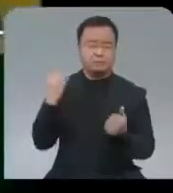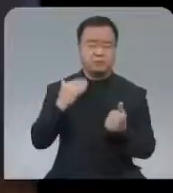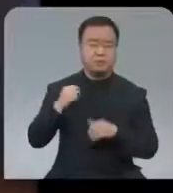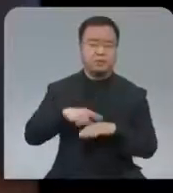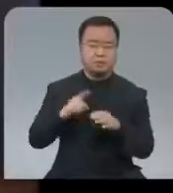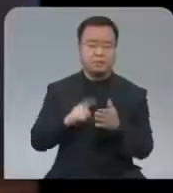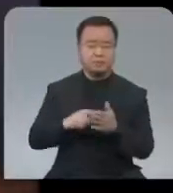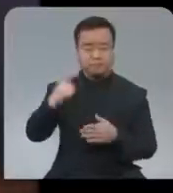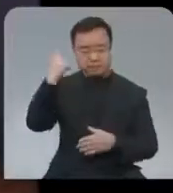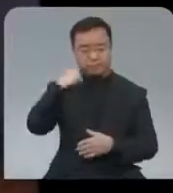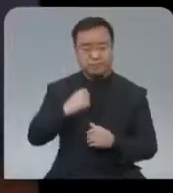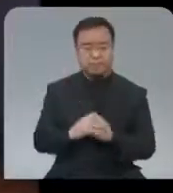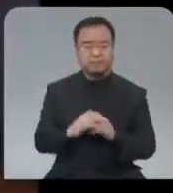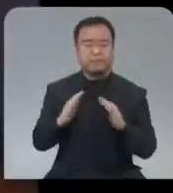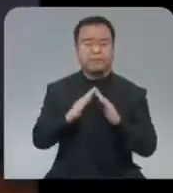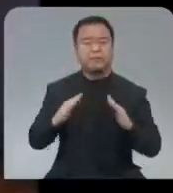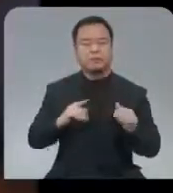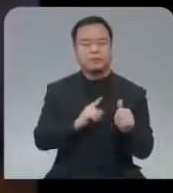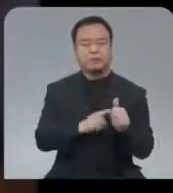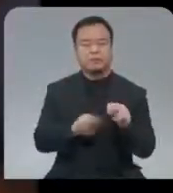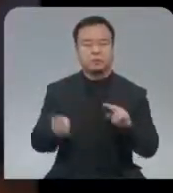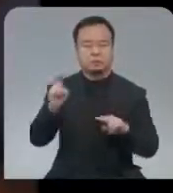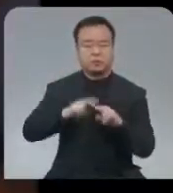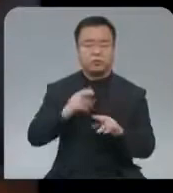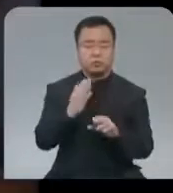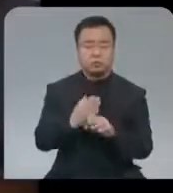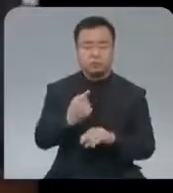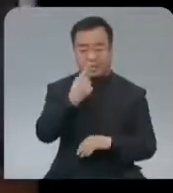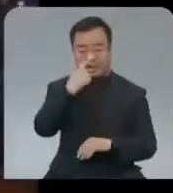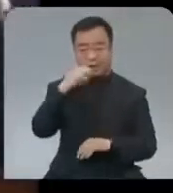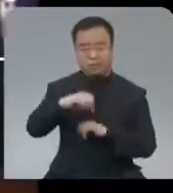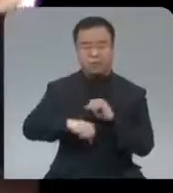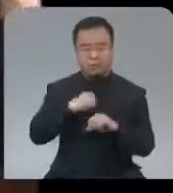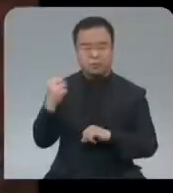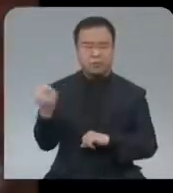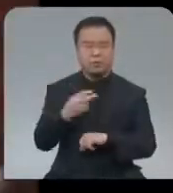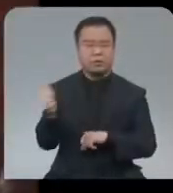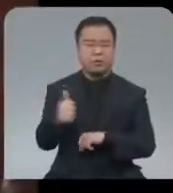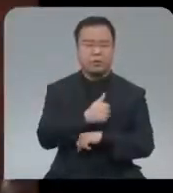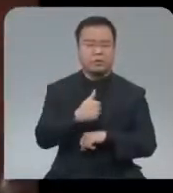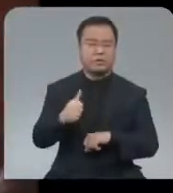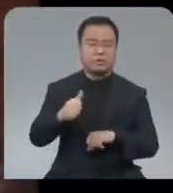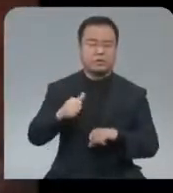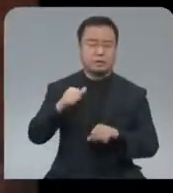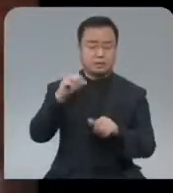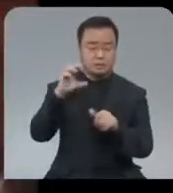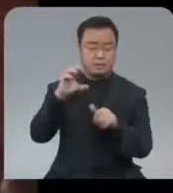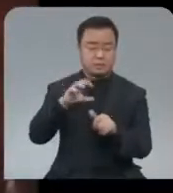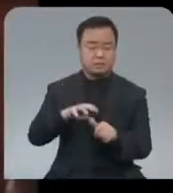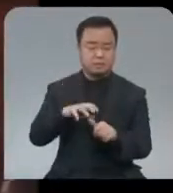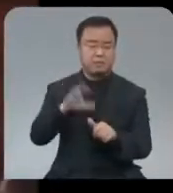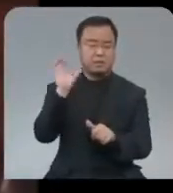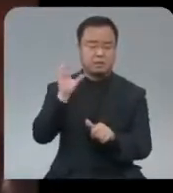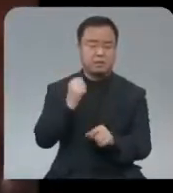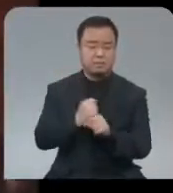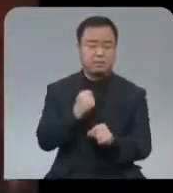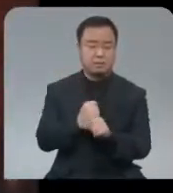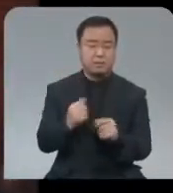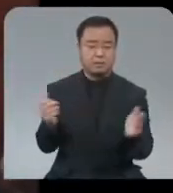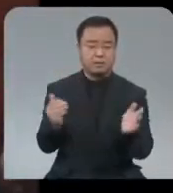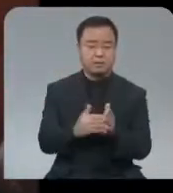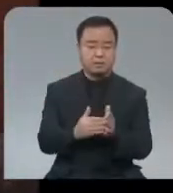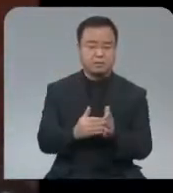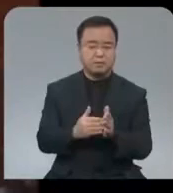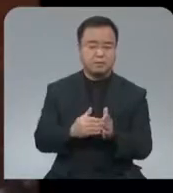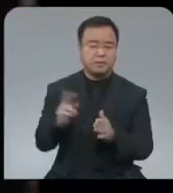民主化运动，一步步为自己登上总统宝座奠定基础。全斗焕在1980年